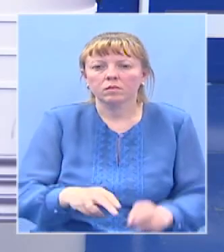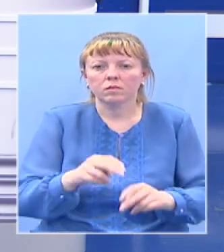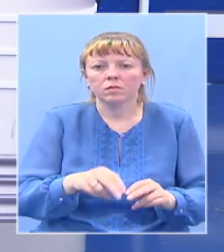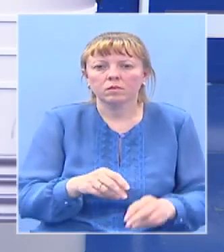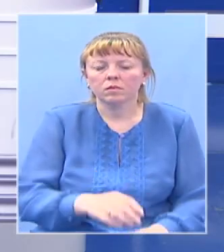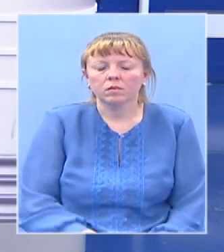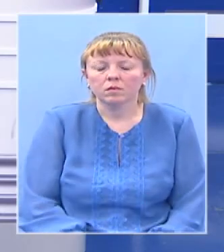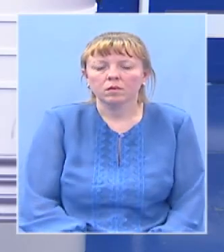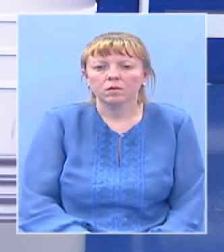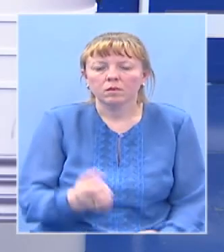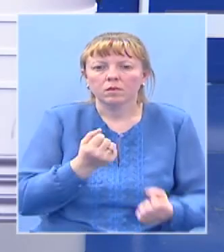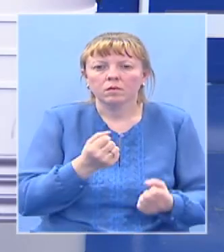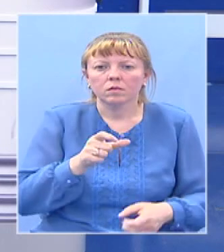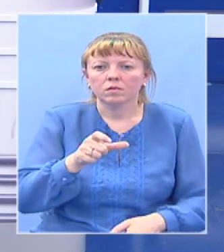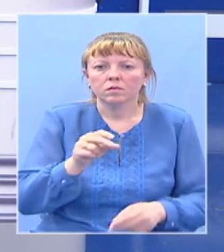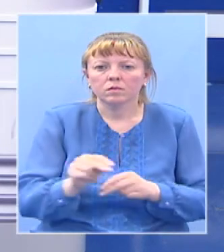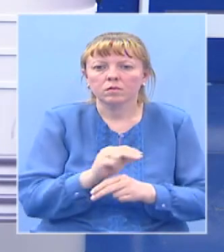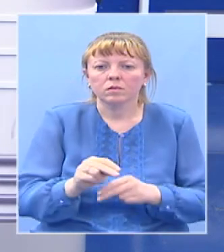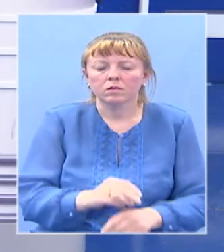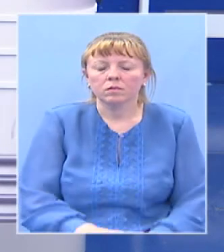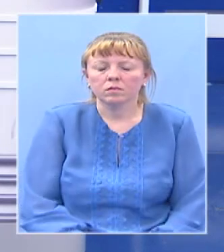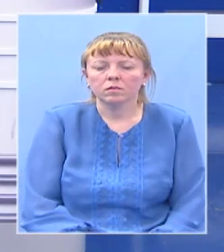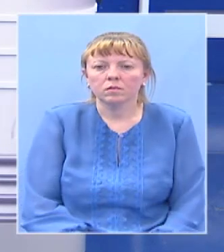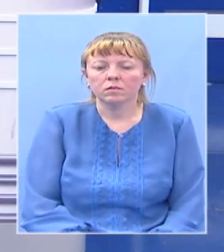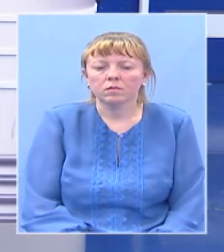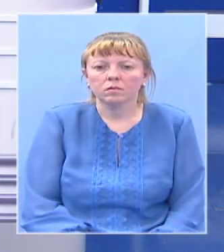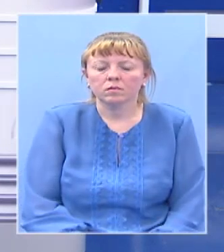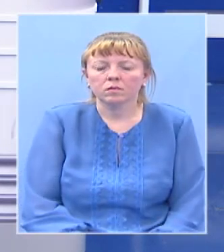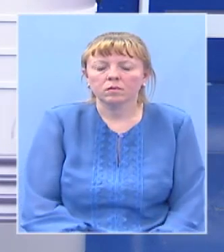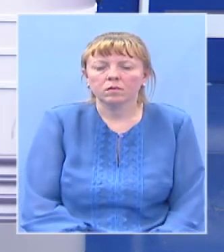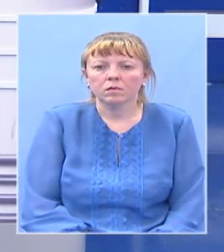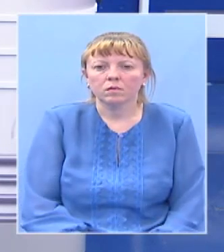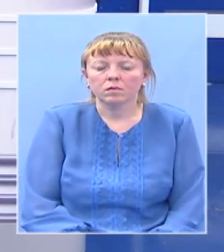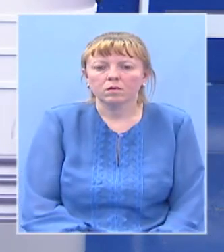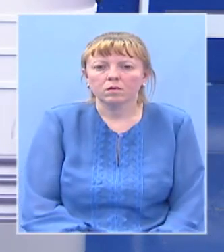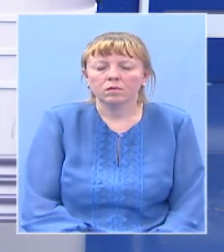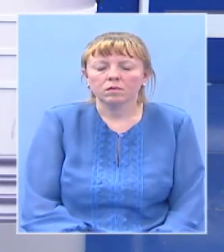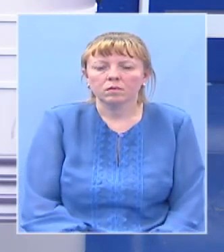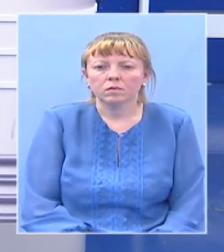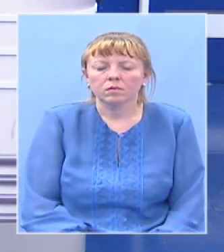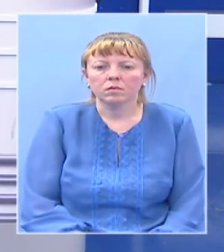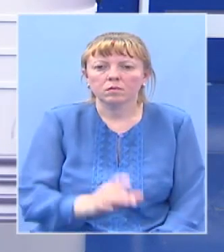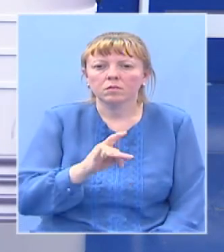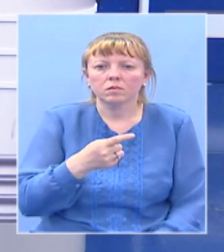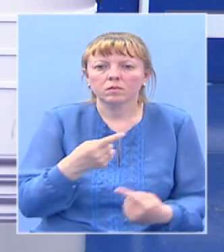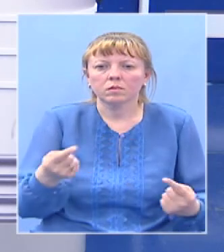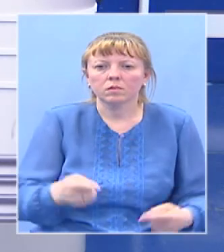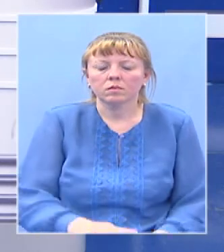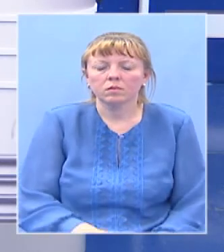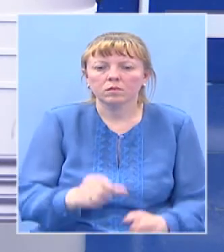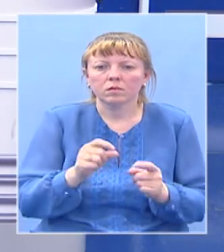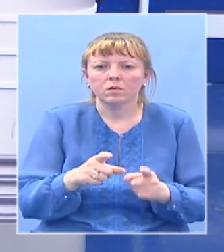непосредственных автомобильных дорог строительство так скажем разных объектов